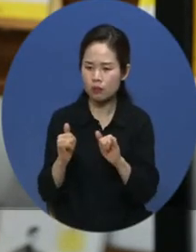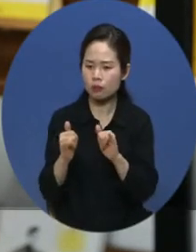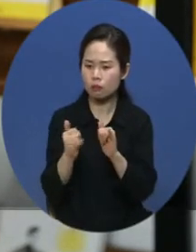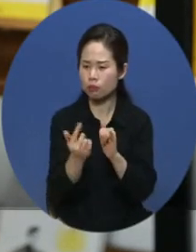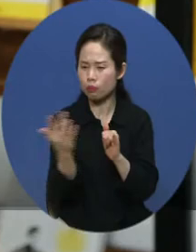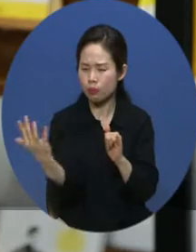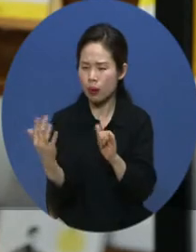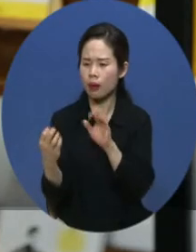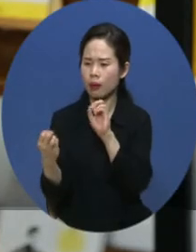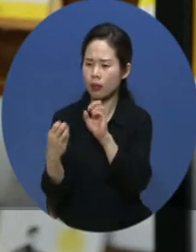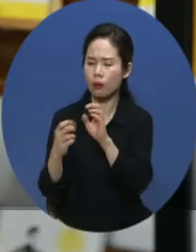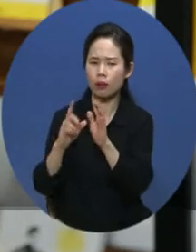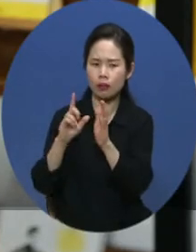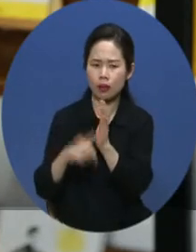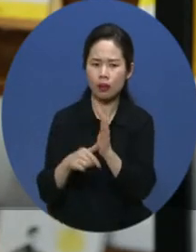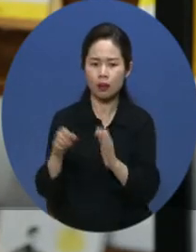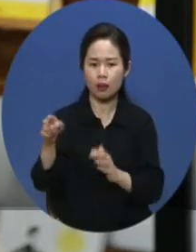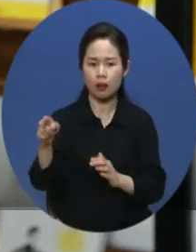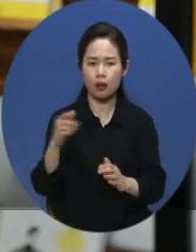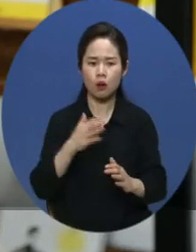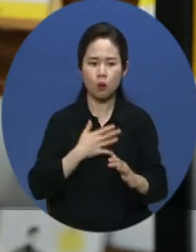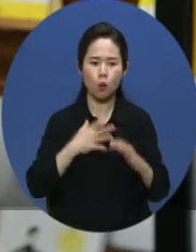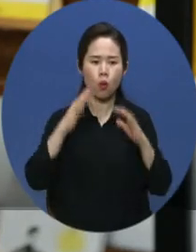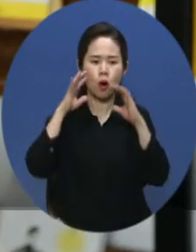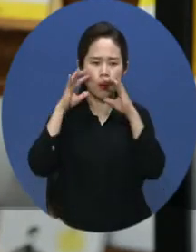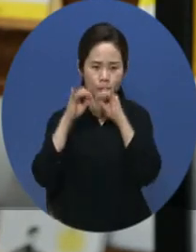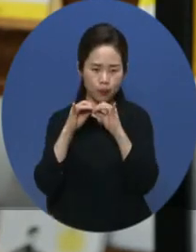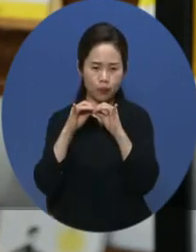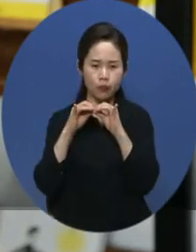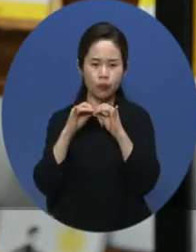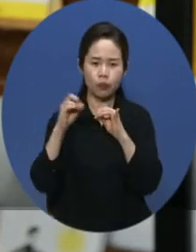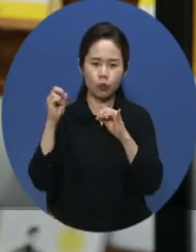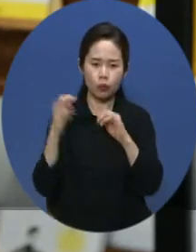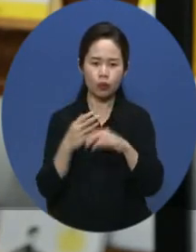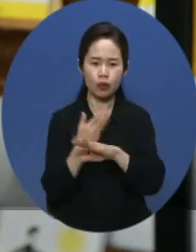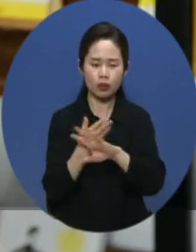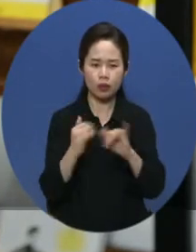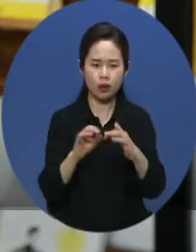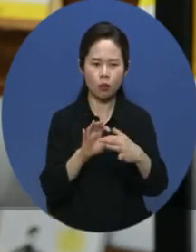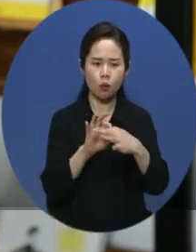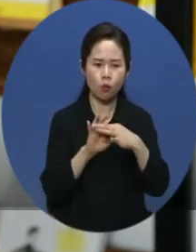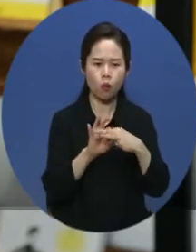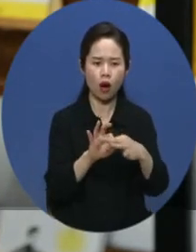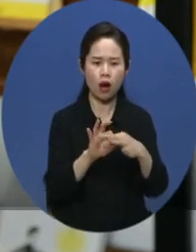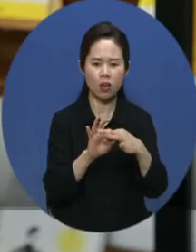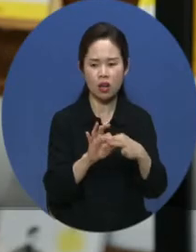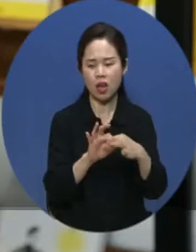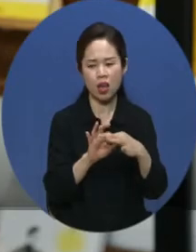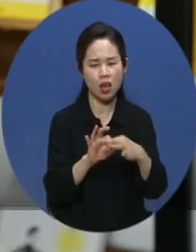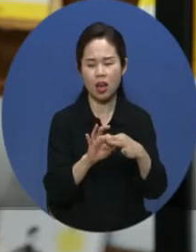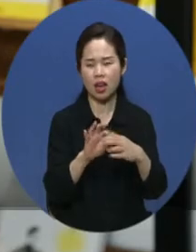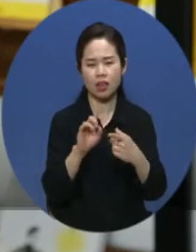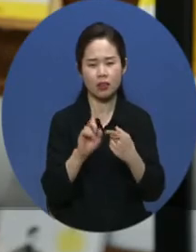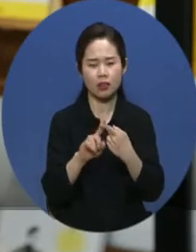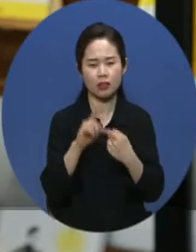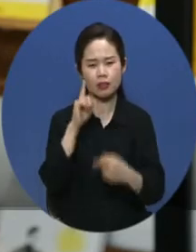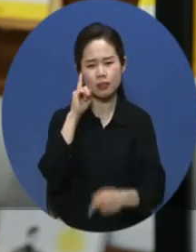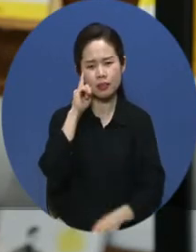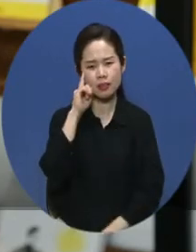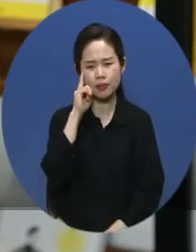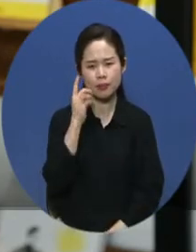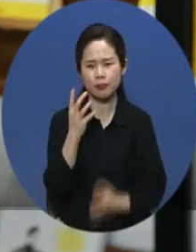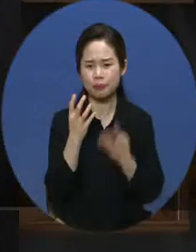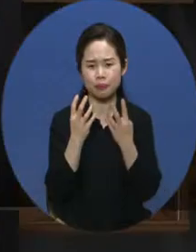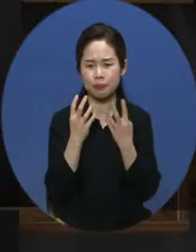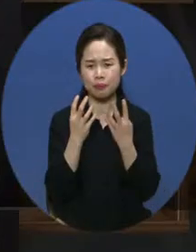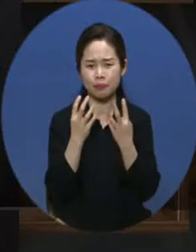느꼈었던 게 공감을 하거나 다른 사람과의 관계 이런 부분에 대해서 깊이 생각해 볼 기회가 많이 없었습니다.